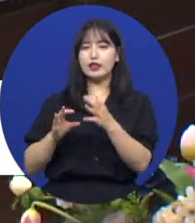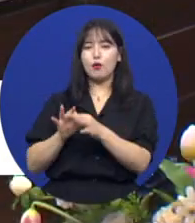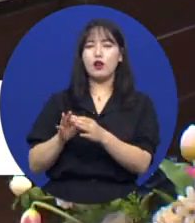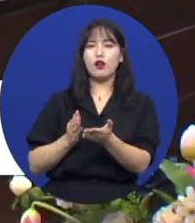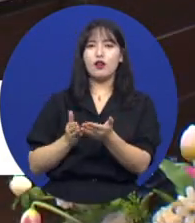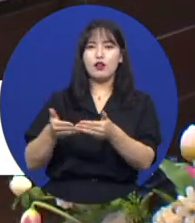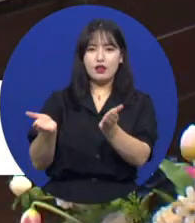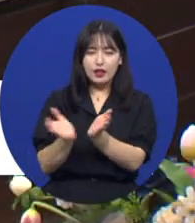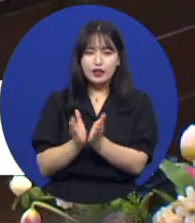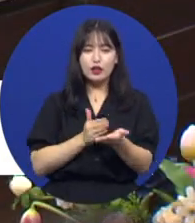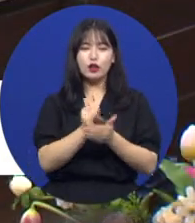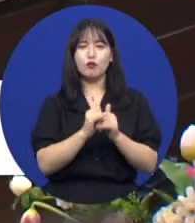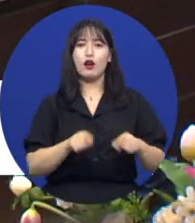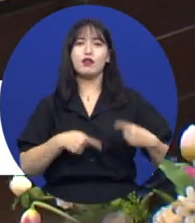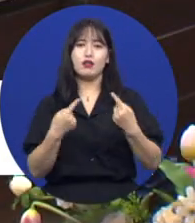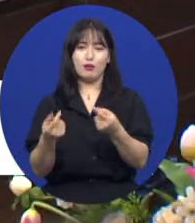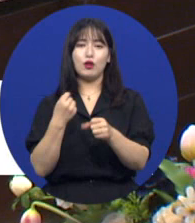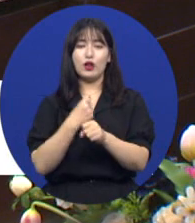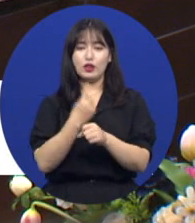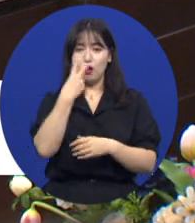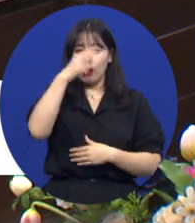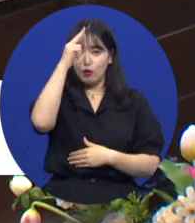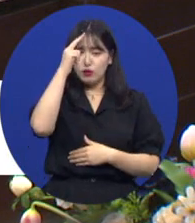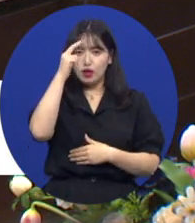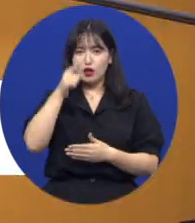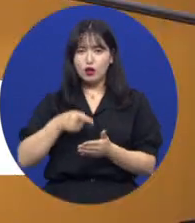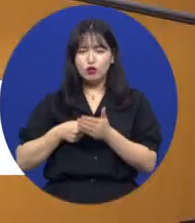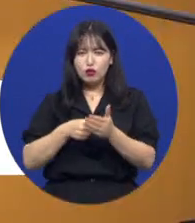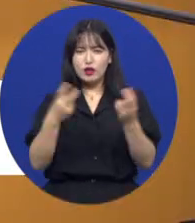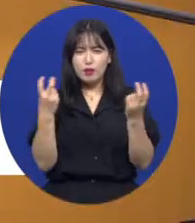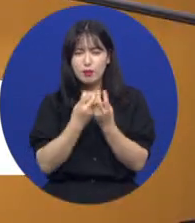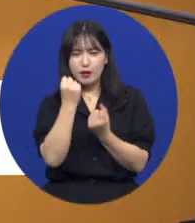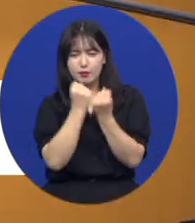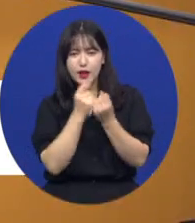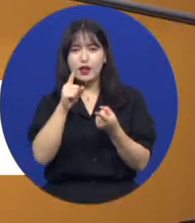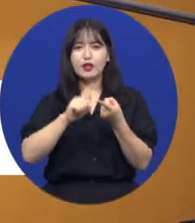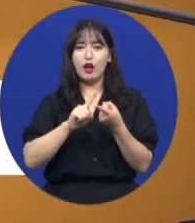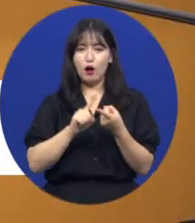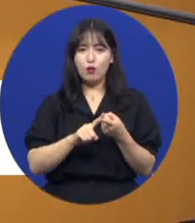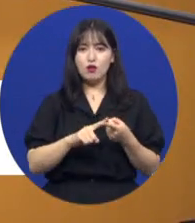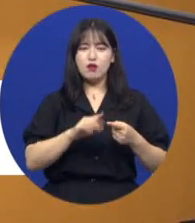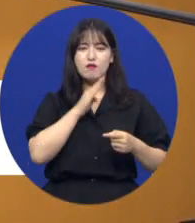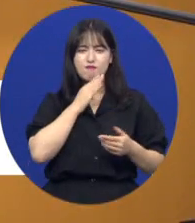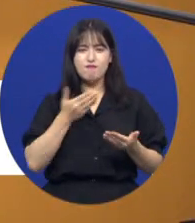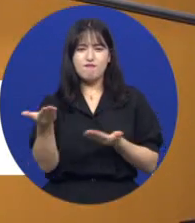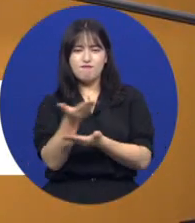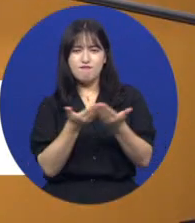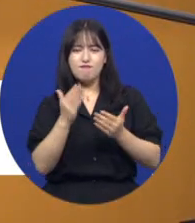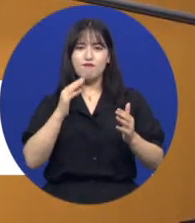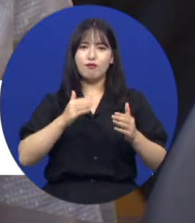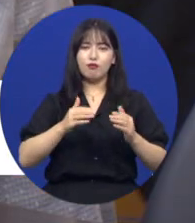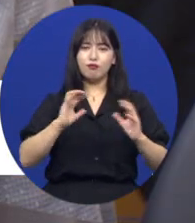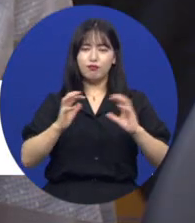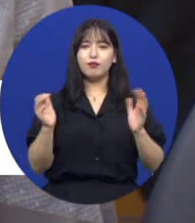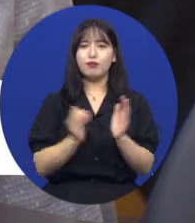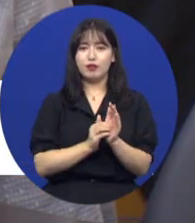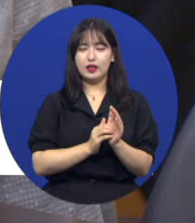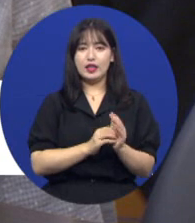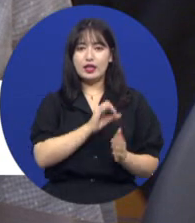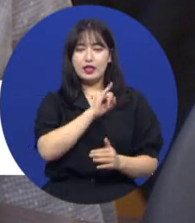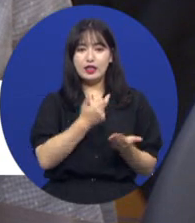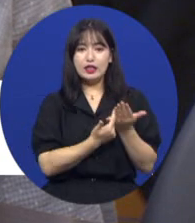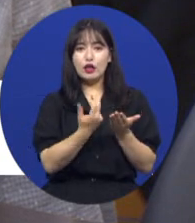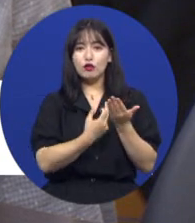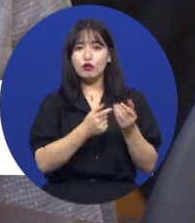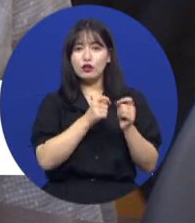전문가들이 참석한 가운데 검찰이 추진 방향을 설명하고 실무적인 의견을 나누었습니다 이 군수 제주 지검장은